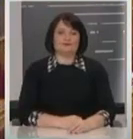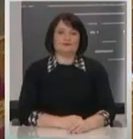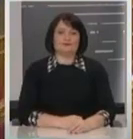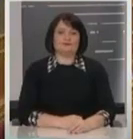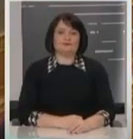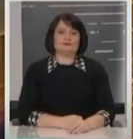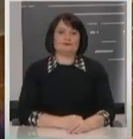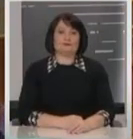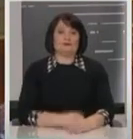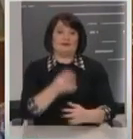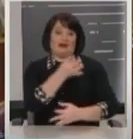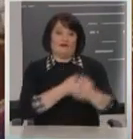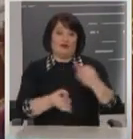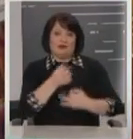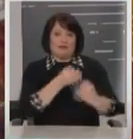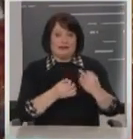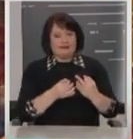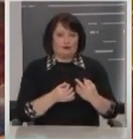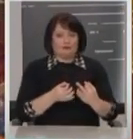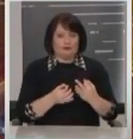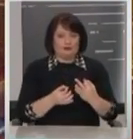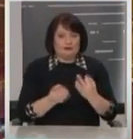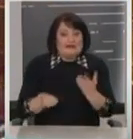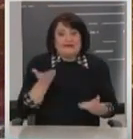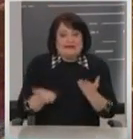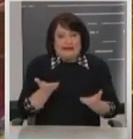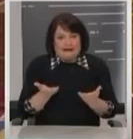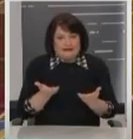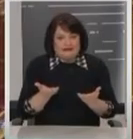Αφού όμως μπήκατε σε αυτή τη βάσανο των συγκρίσεων,